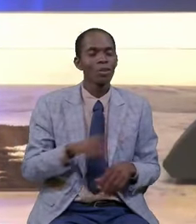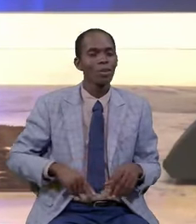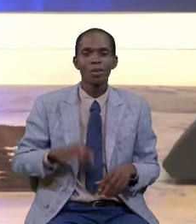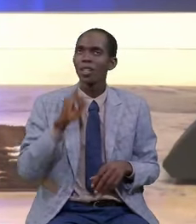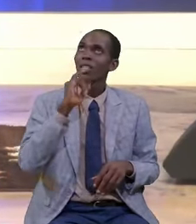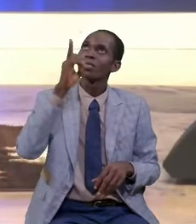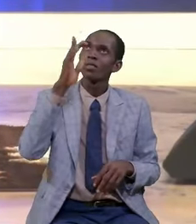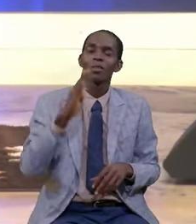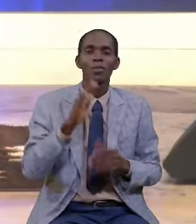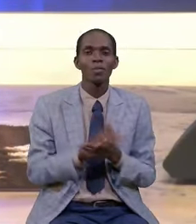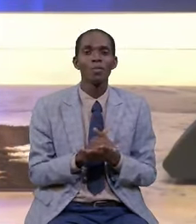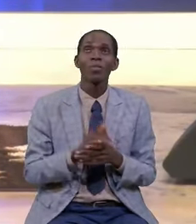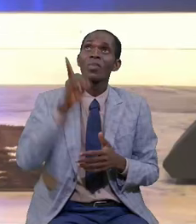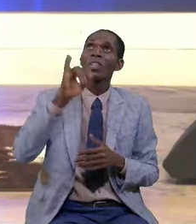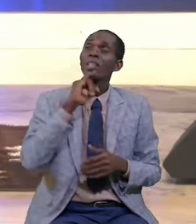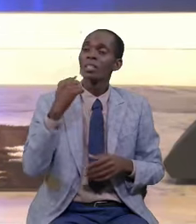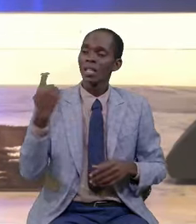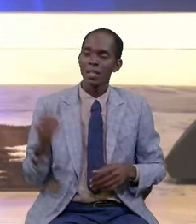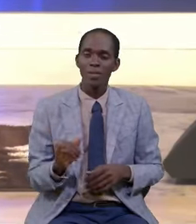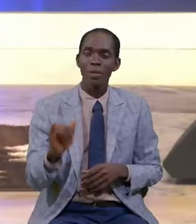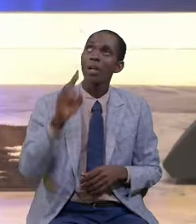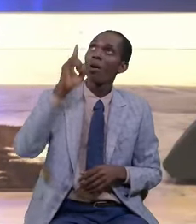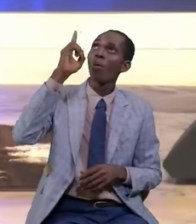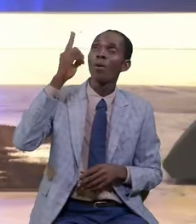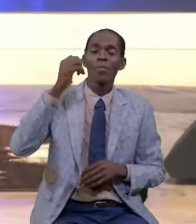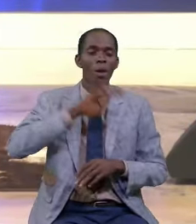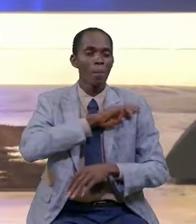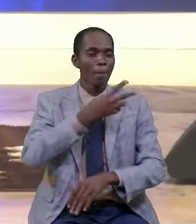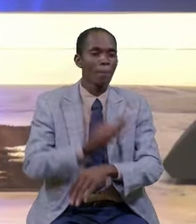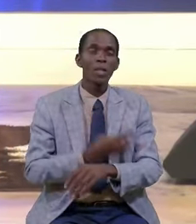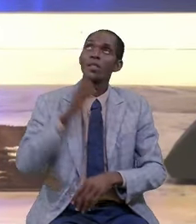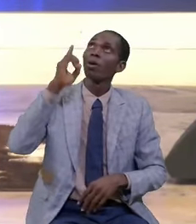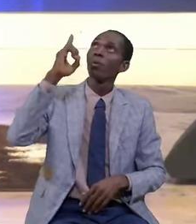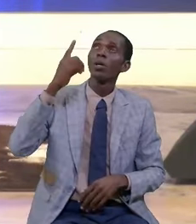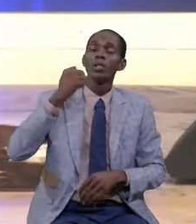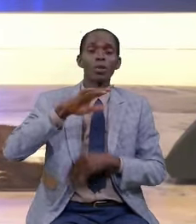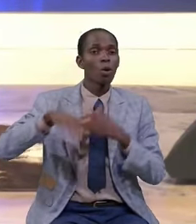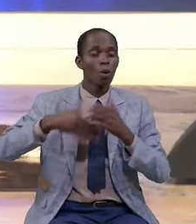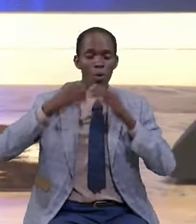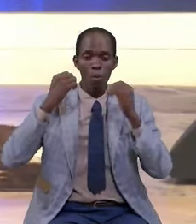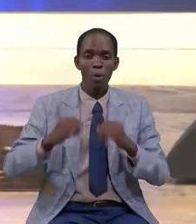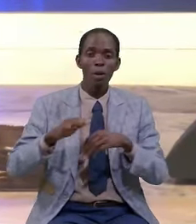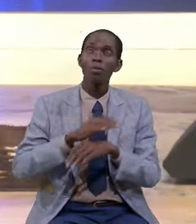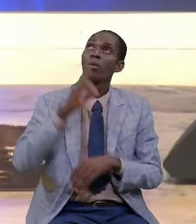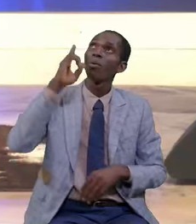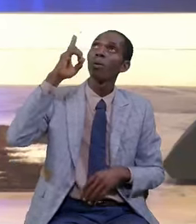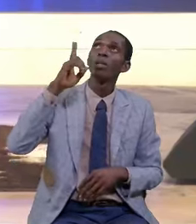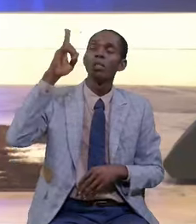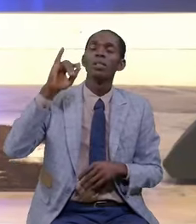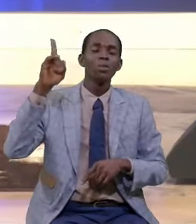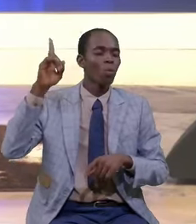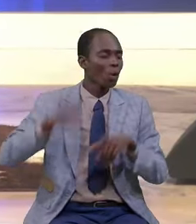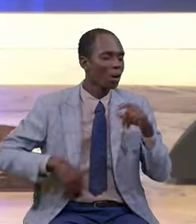Dieu. Il est l'Éternel. Il est le Tout-Puissant. Il est l'Omnipotent. C'est lui qui ne faillit